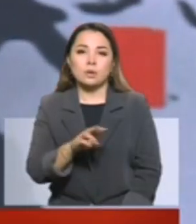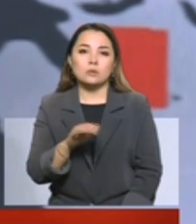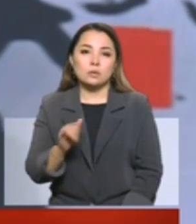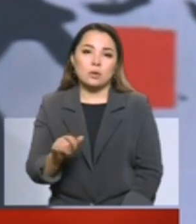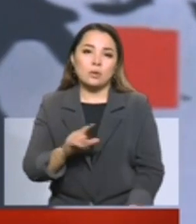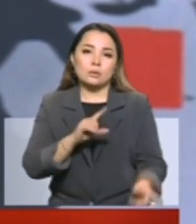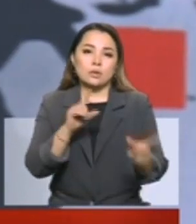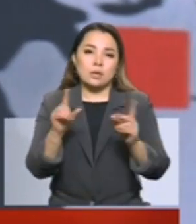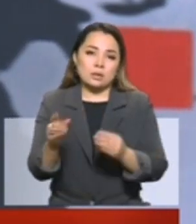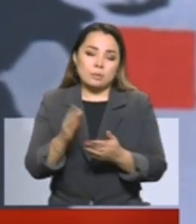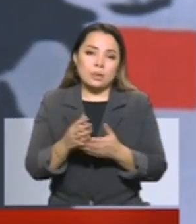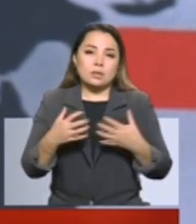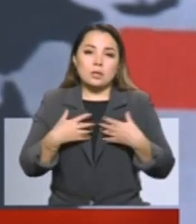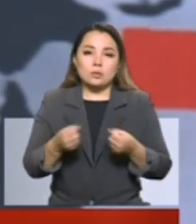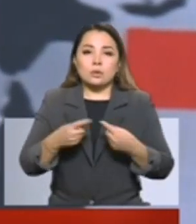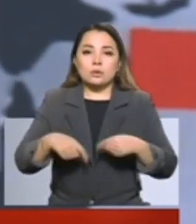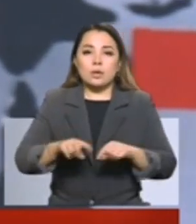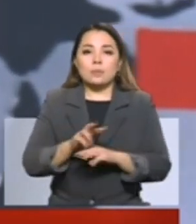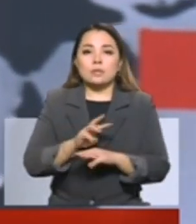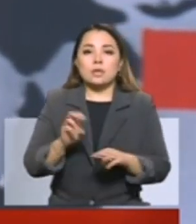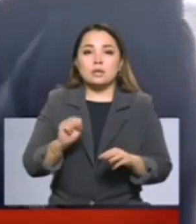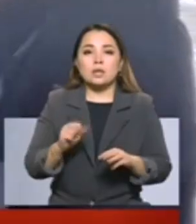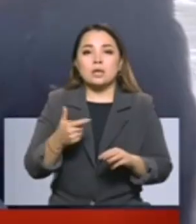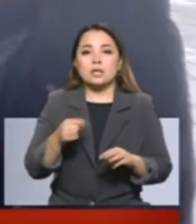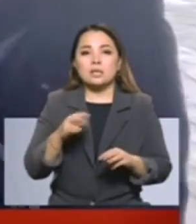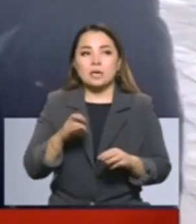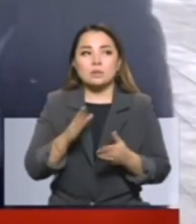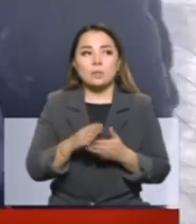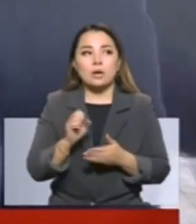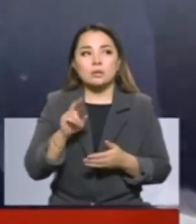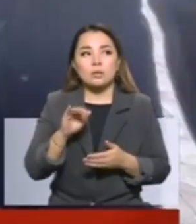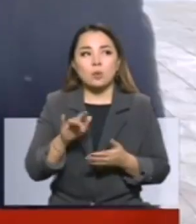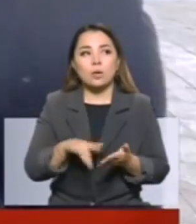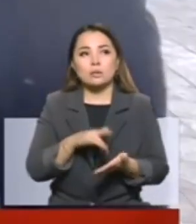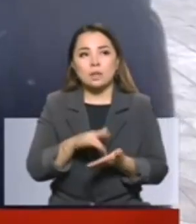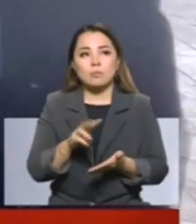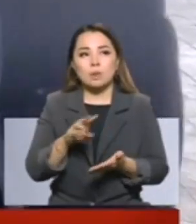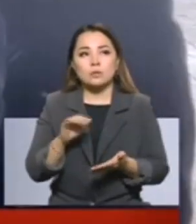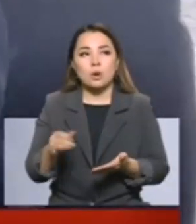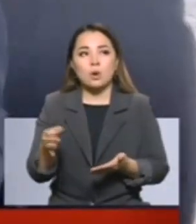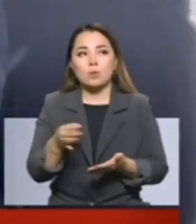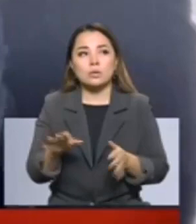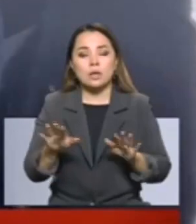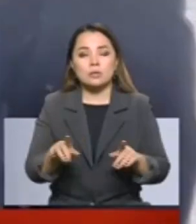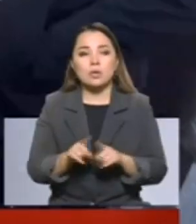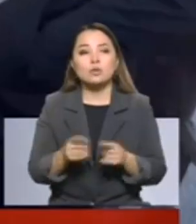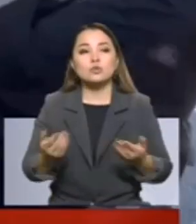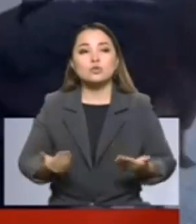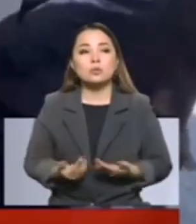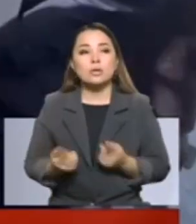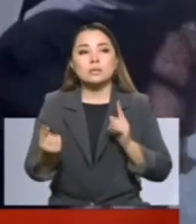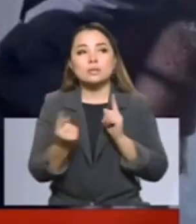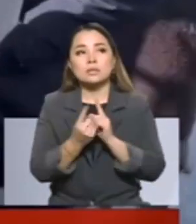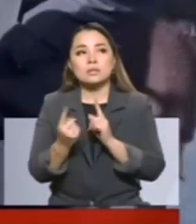Маңғыстауға іссапармен барған денсаулық сақтау министрі Ажар Ғиният Ақтау қаласының және Маңғыстау ауданының тұрғындарымен кездесті. Жиында